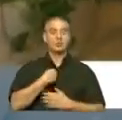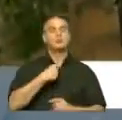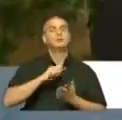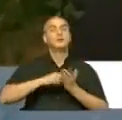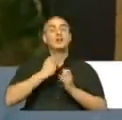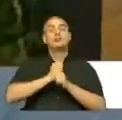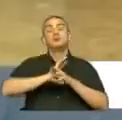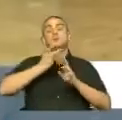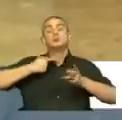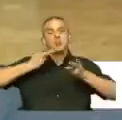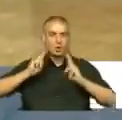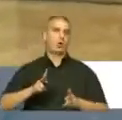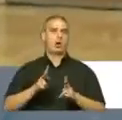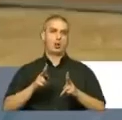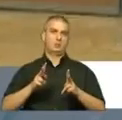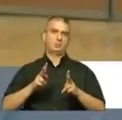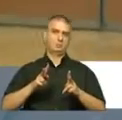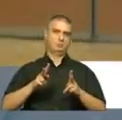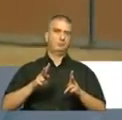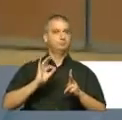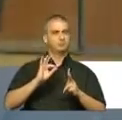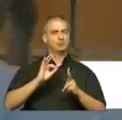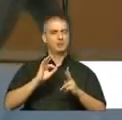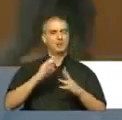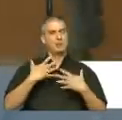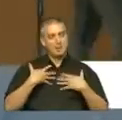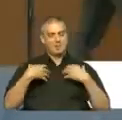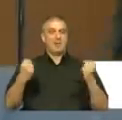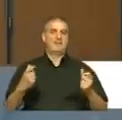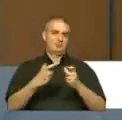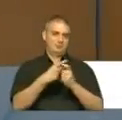כל שביכולתי כדי לרפא את הפצע הזה